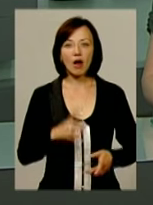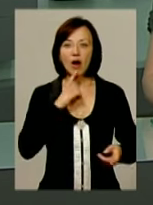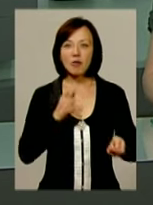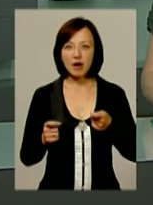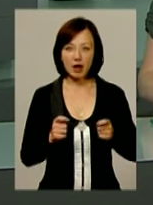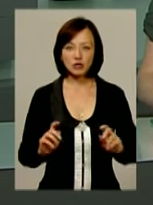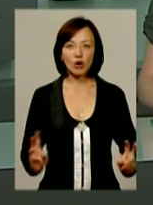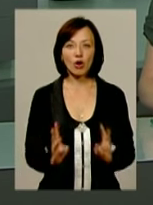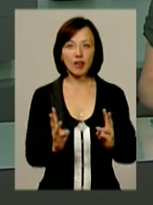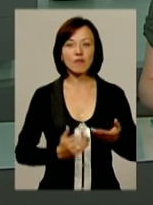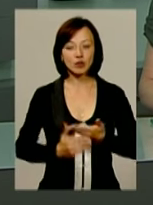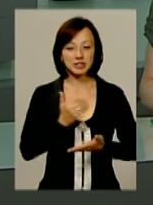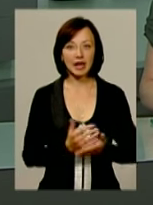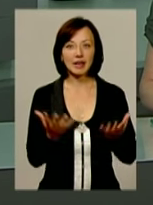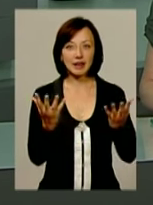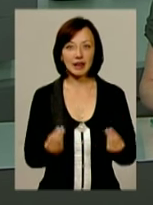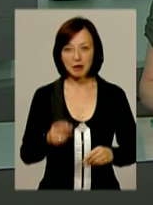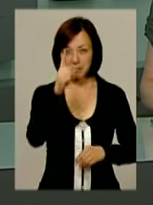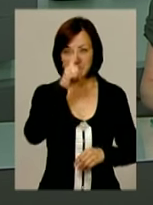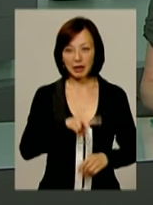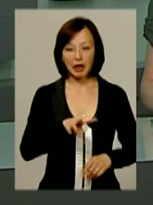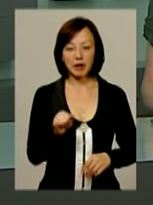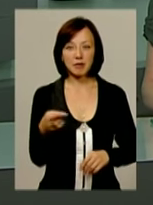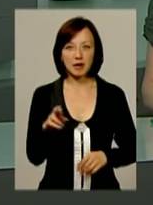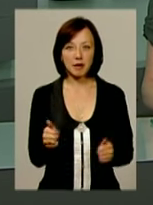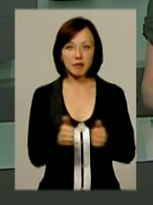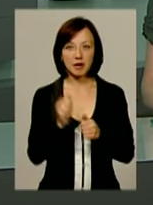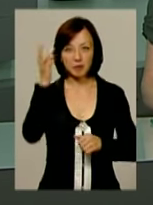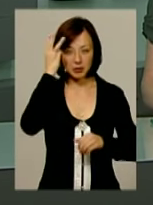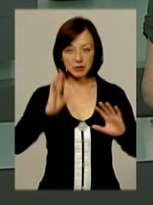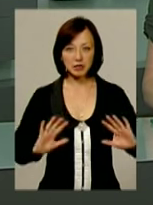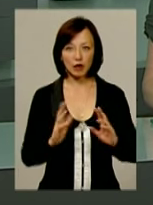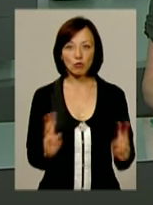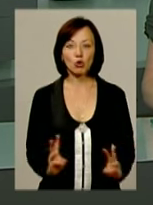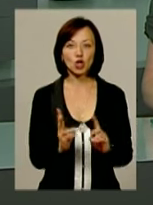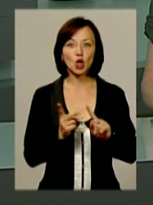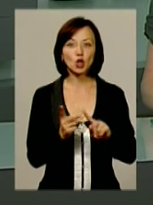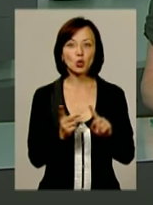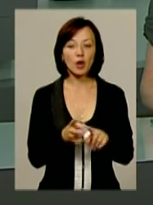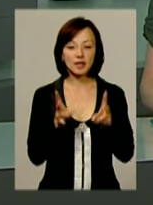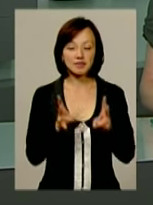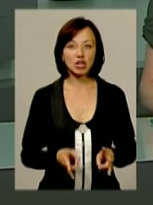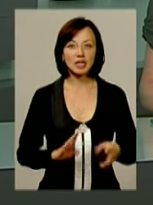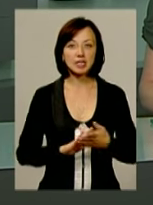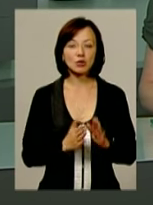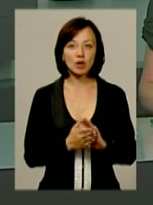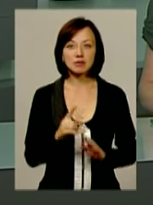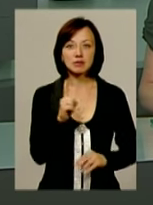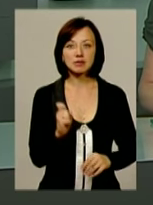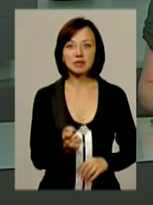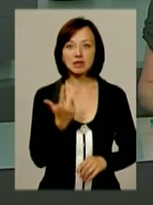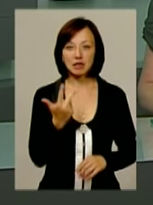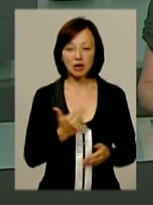Обережно горить. В останній день місяця липня на околиці обласного центру сталася пожежа. Це вже друга надзвичайна ситуація за три останні